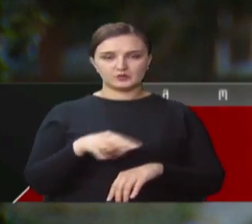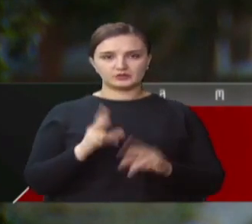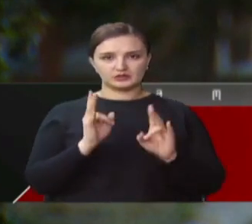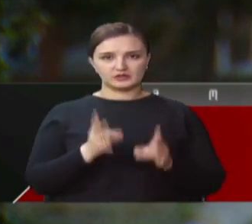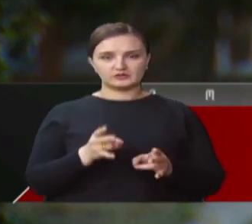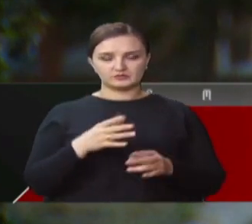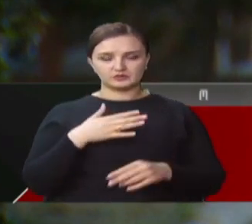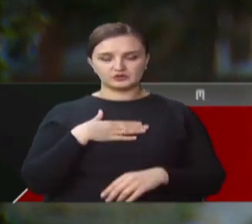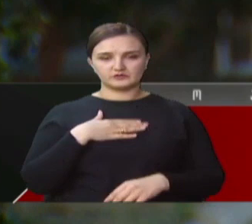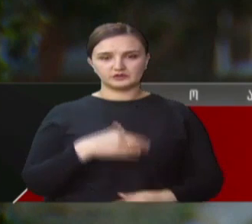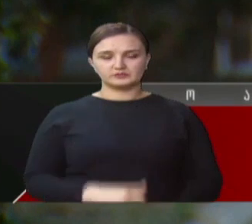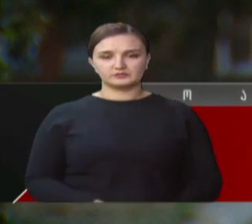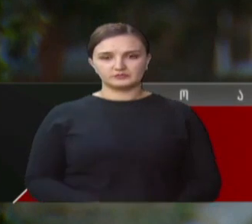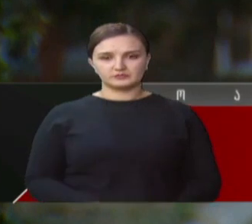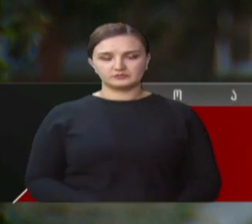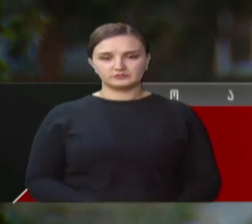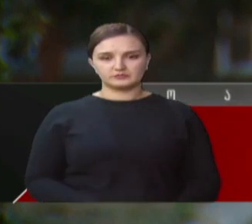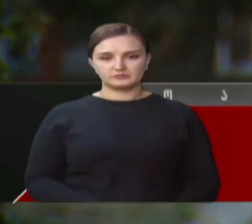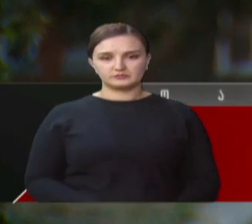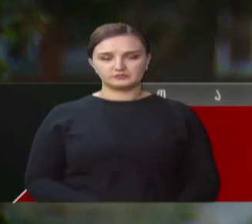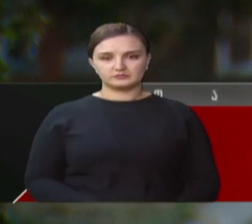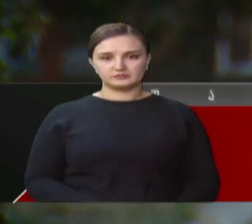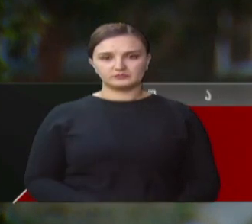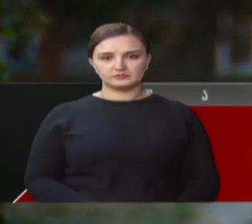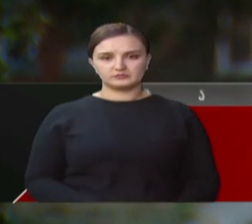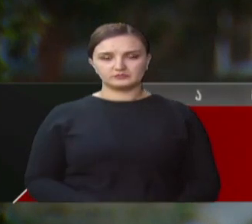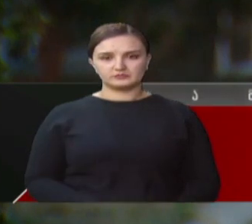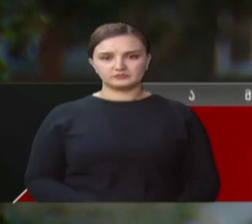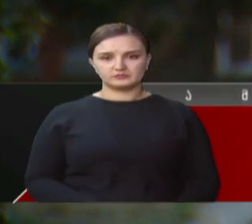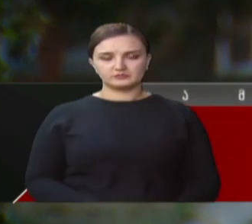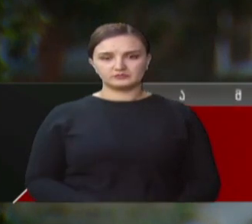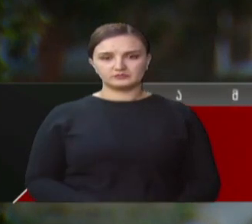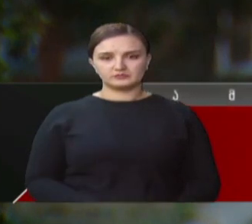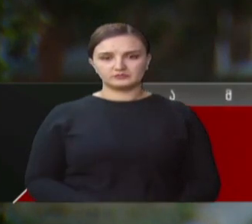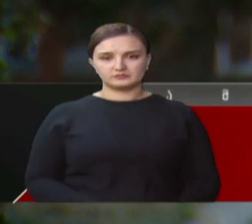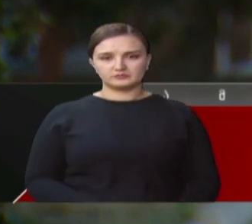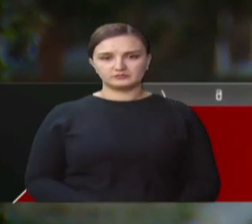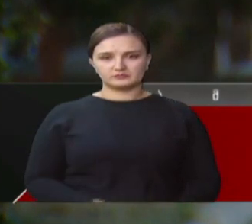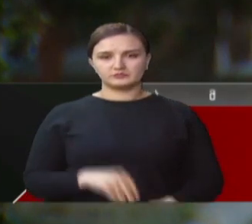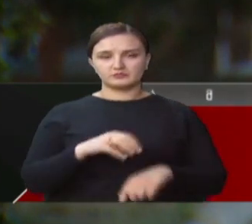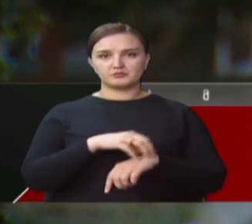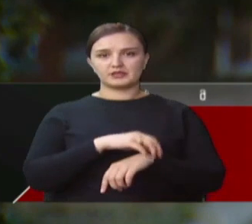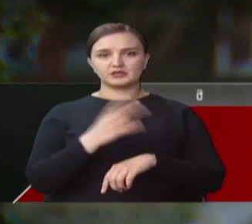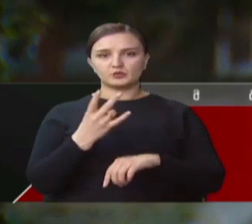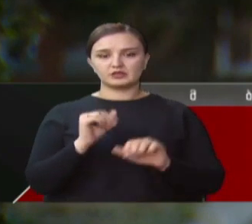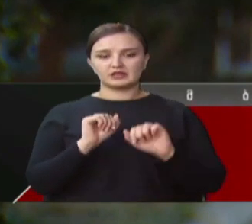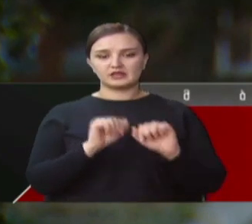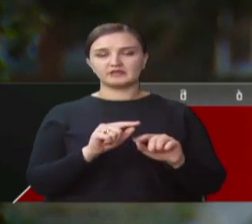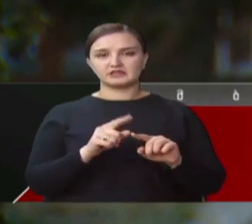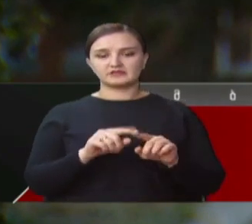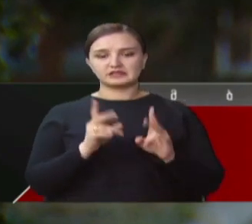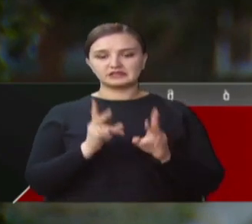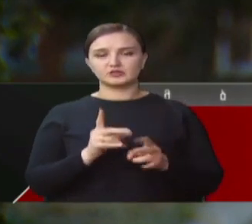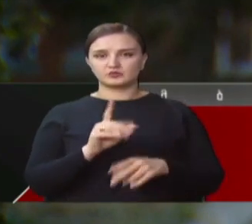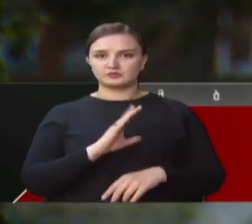დავაზარალოთ ჩვენი ამ სახის საუბრებით და პარტია მაქსიმალურად უნდა დავიცვათ იმ ზიანისგან, რაც